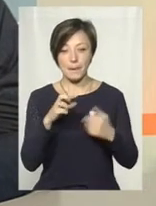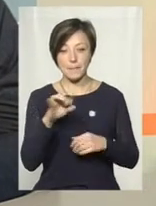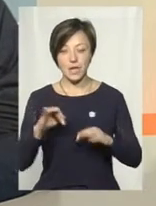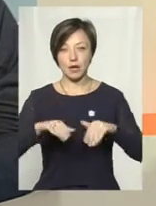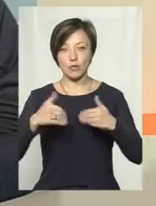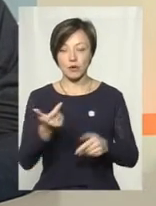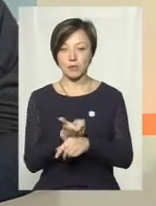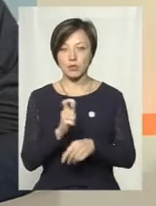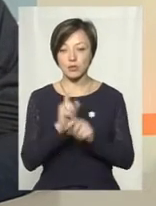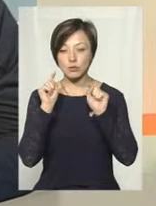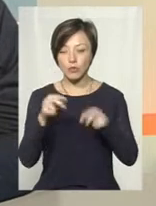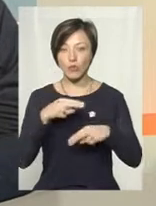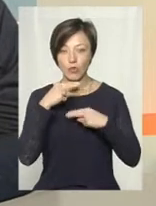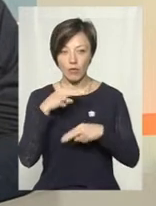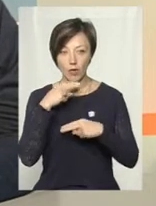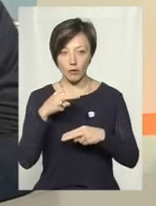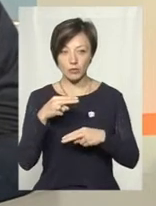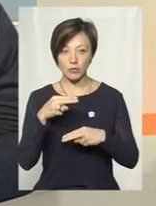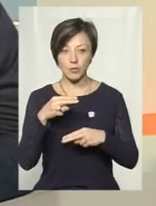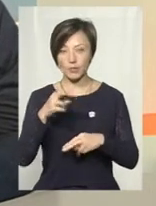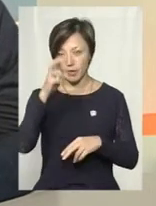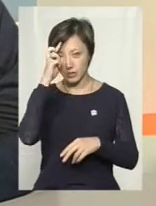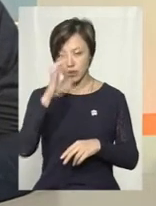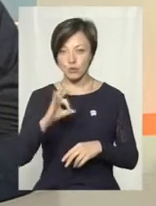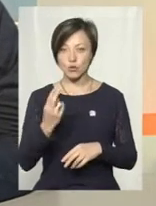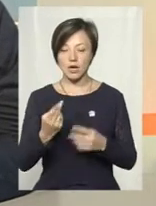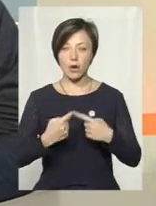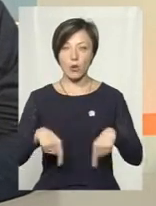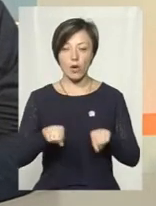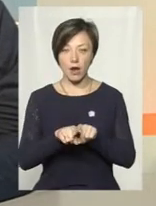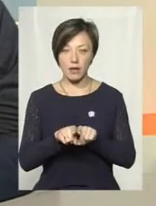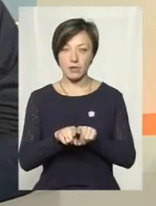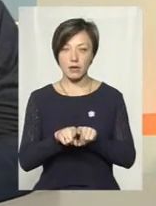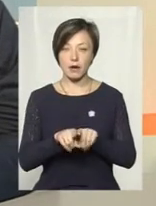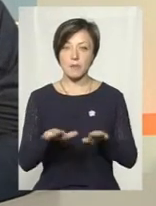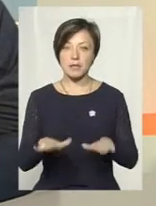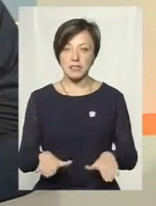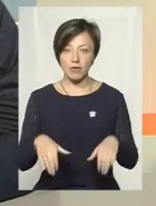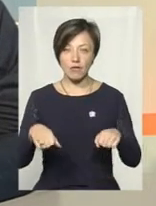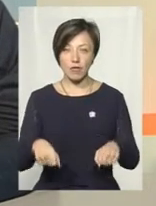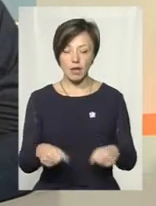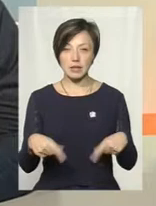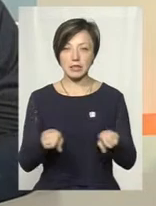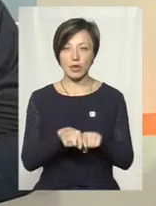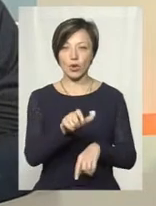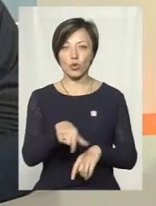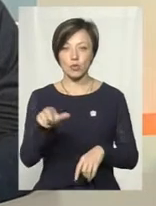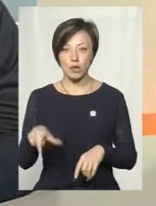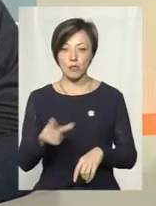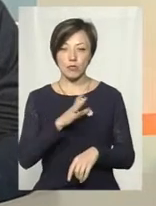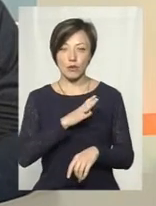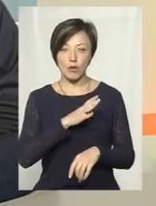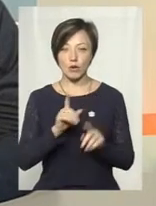би більше звертати увагу державних соціальних органів, органів місцевої влади на таких людей, щоб вони були